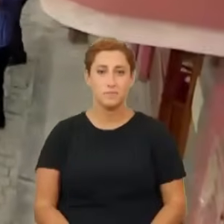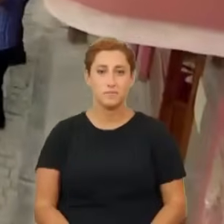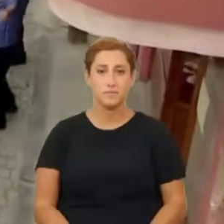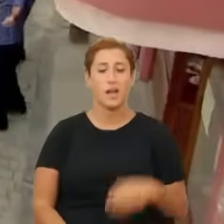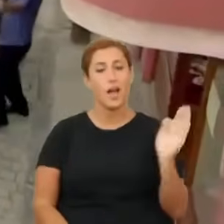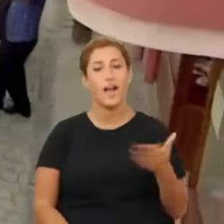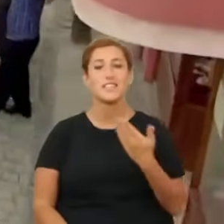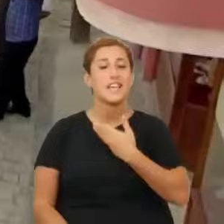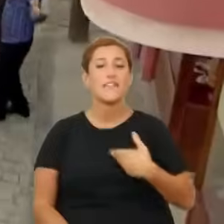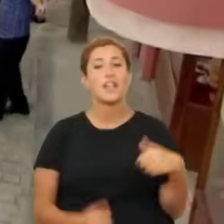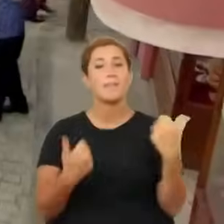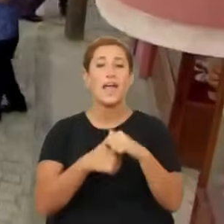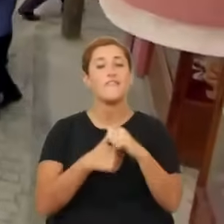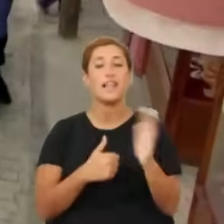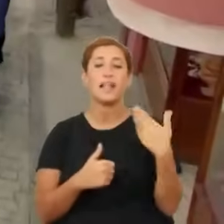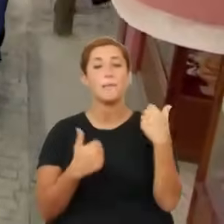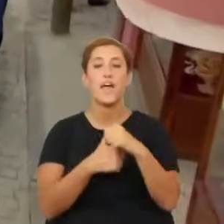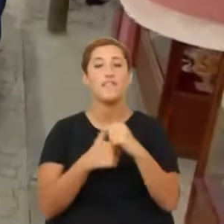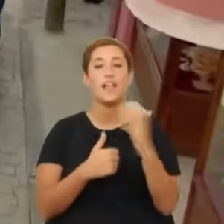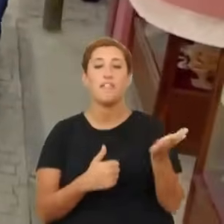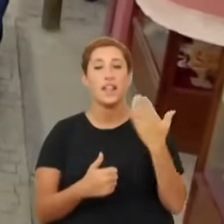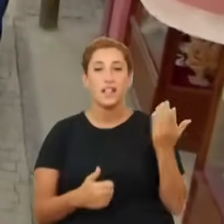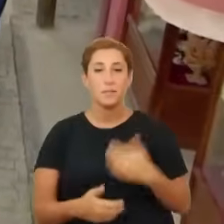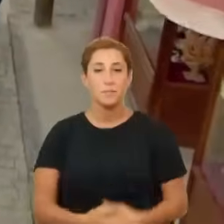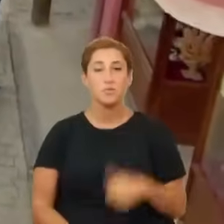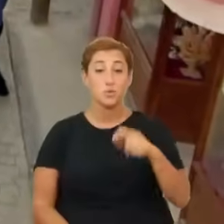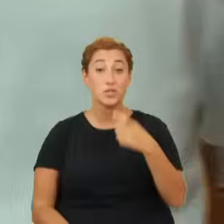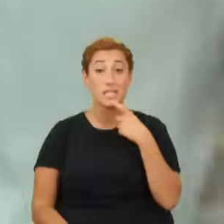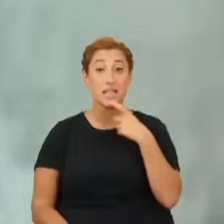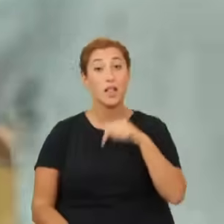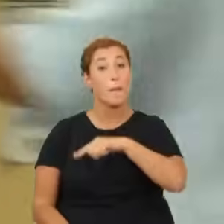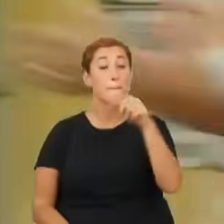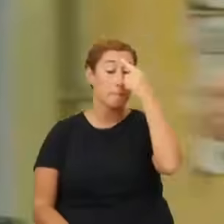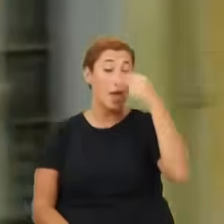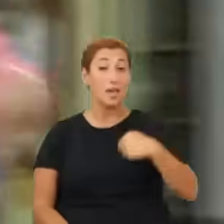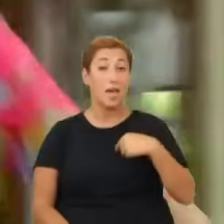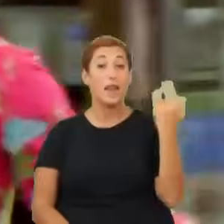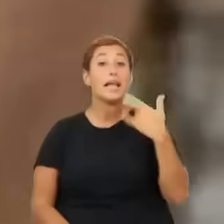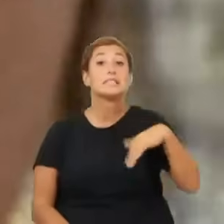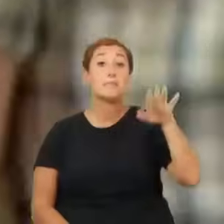aralarından geçip yoluna devam etti. Ergun alkış tutan yaşlı adamı da çağırıyor.